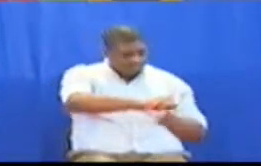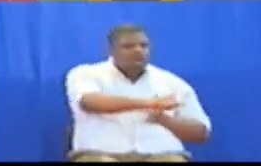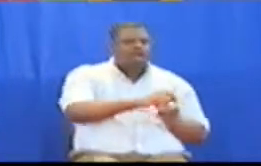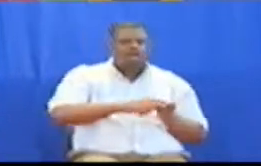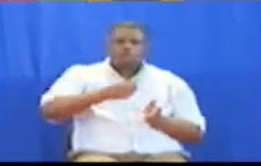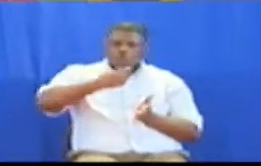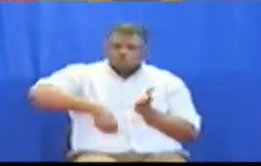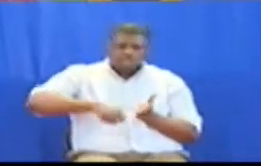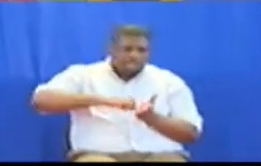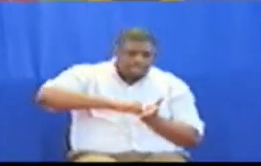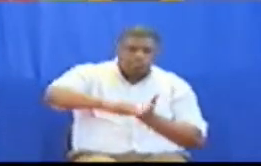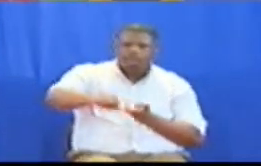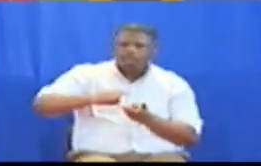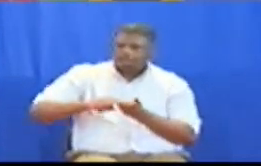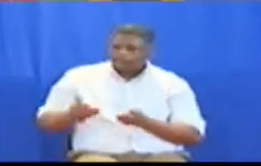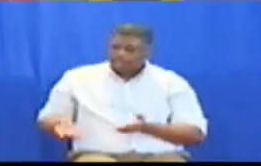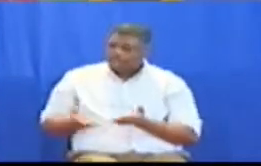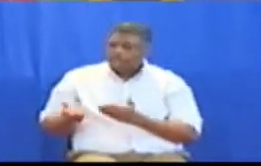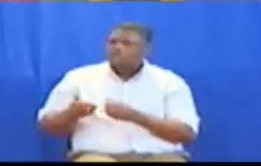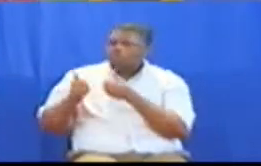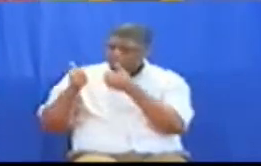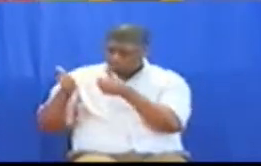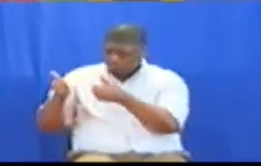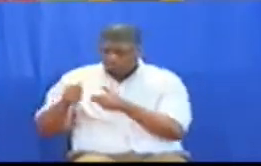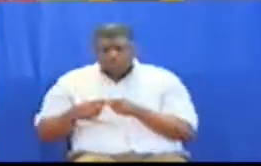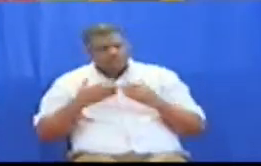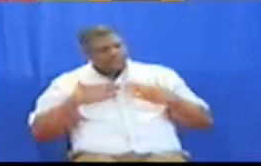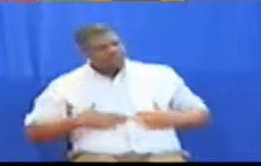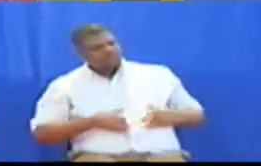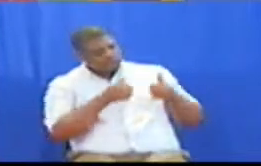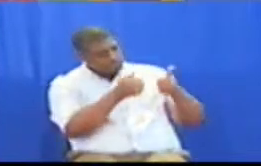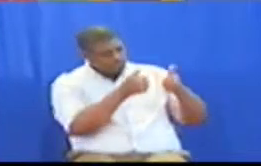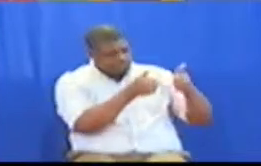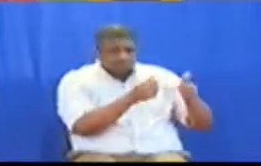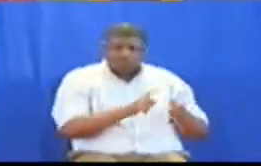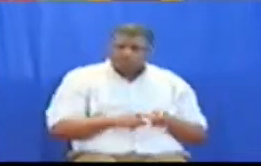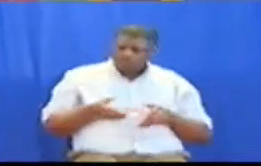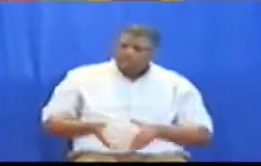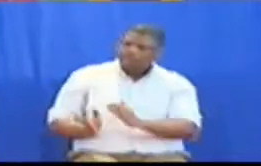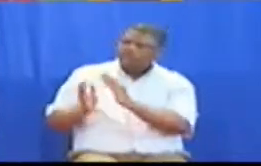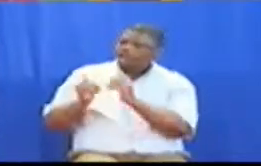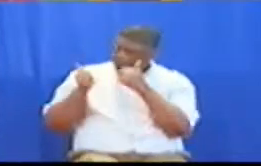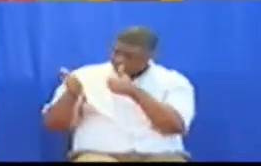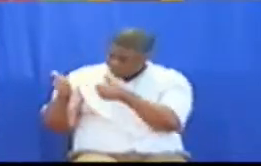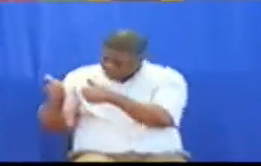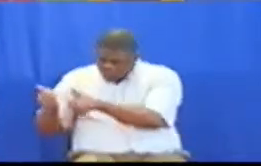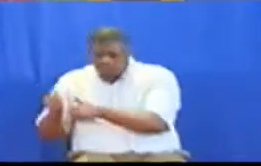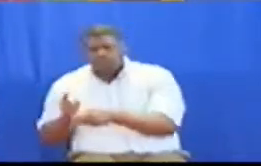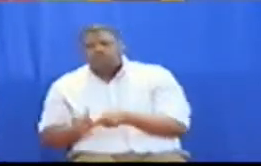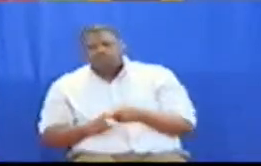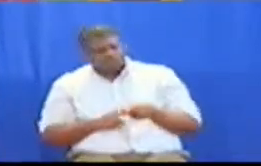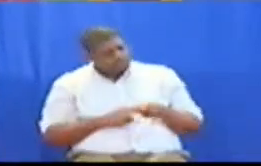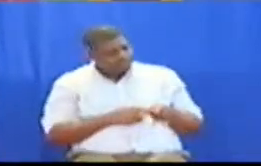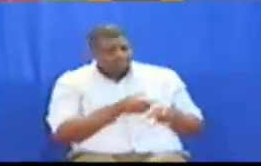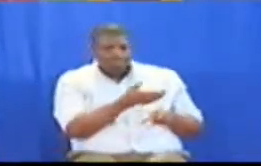yamekwenda. Ukienda kwenye upande wa afya tumefanya vizuri, ukienda kwenye upande wa barabara tumefanya vizuri,